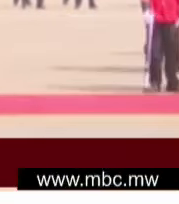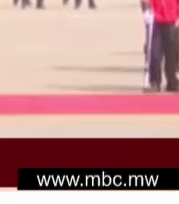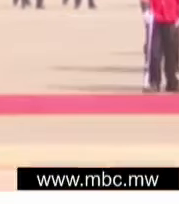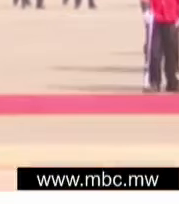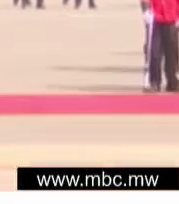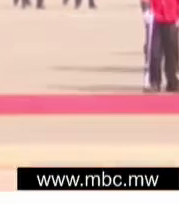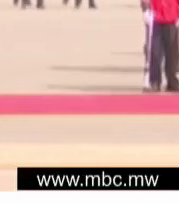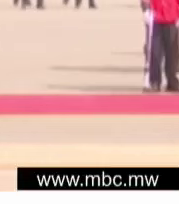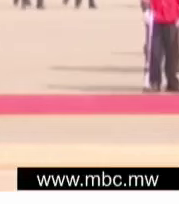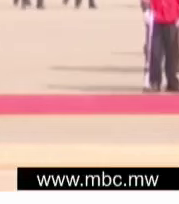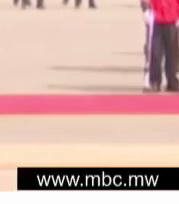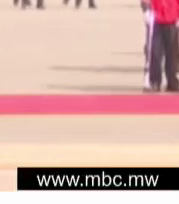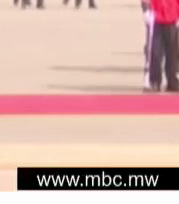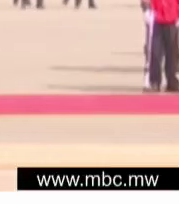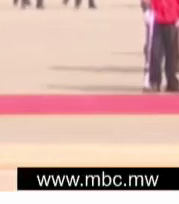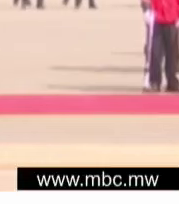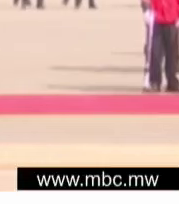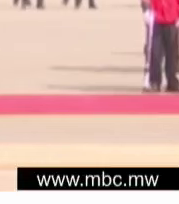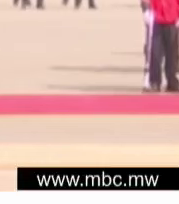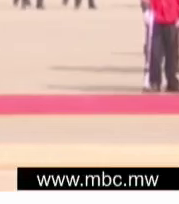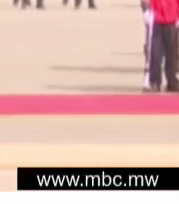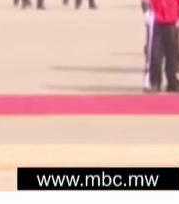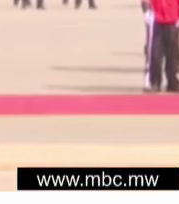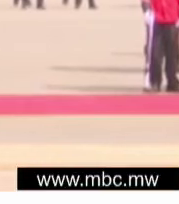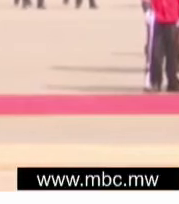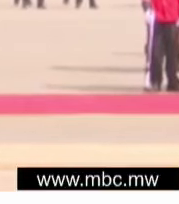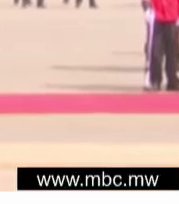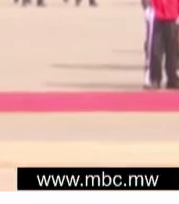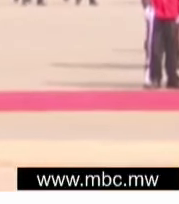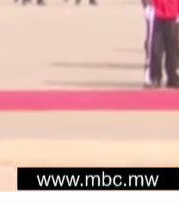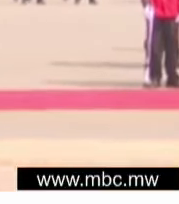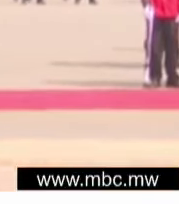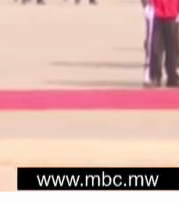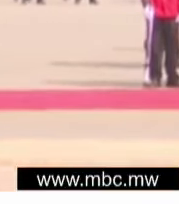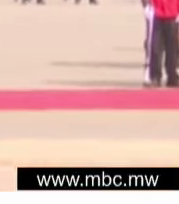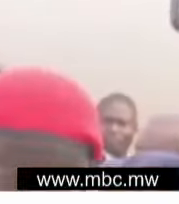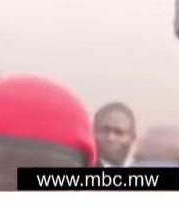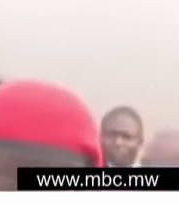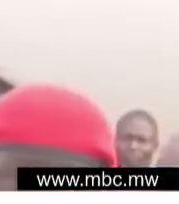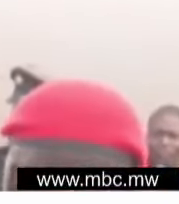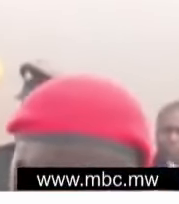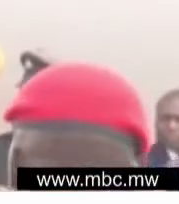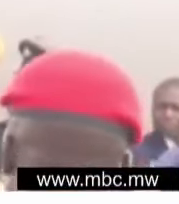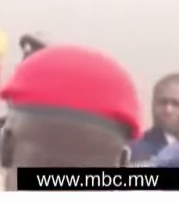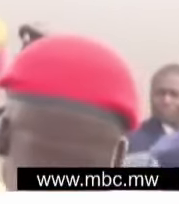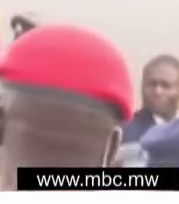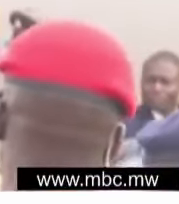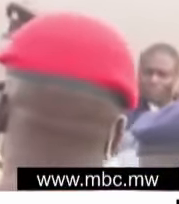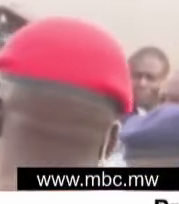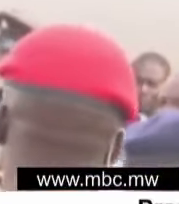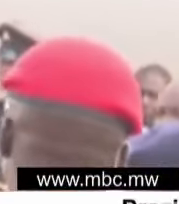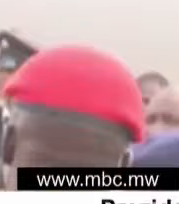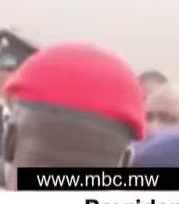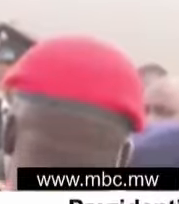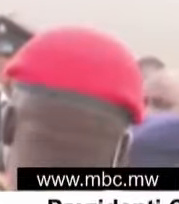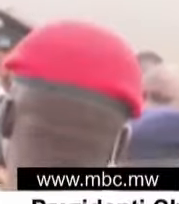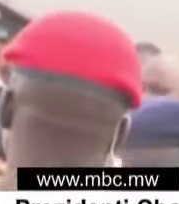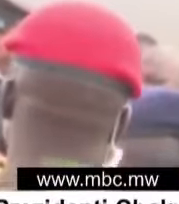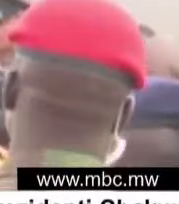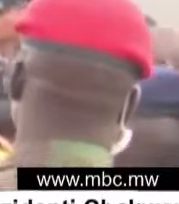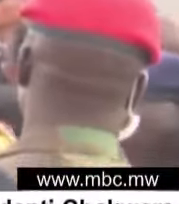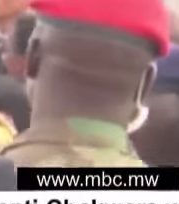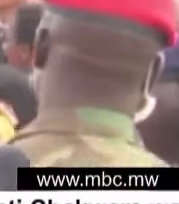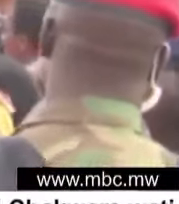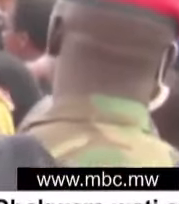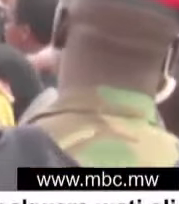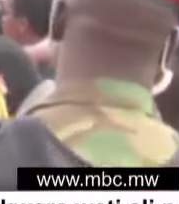boma la UAE wakhala kumano wabwino kwambiri nkhani yayikulu imene